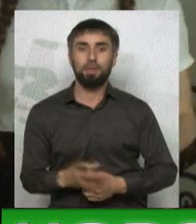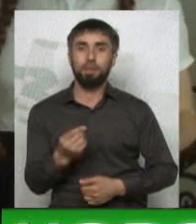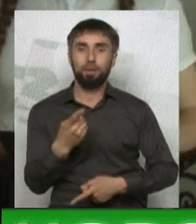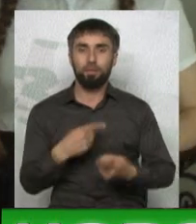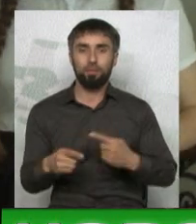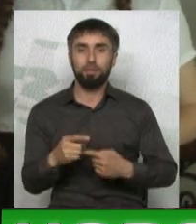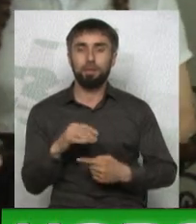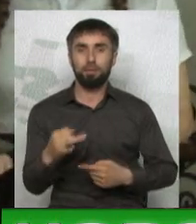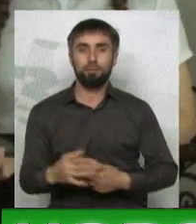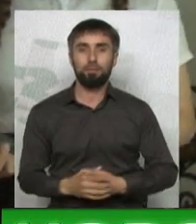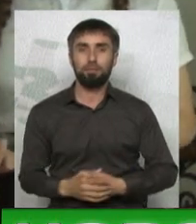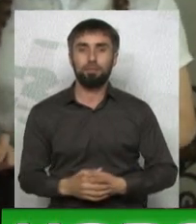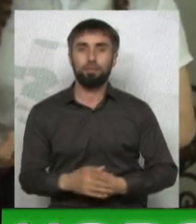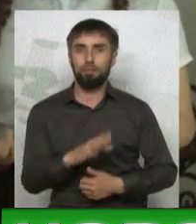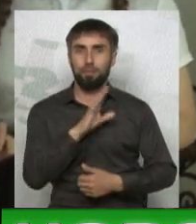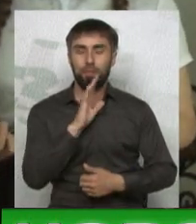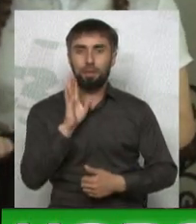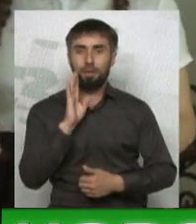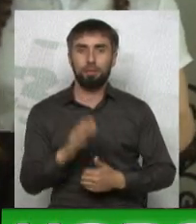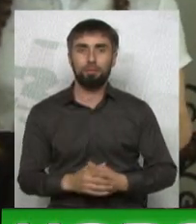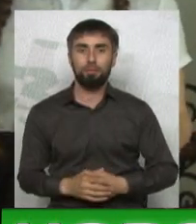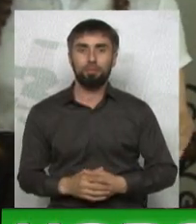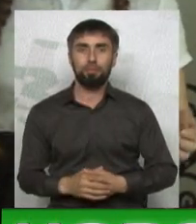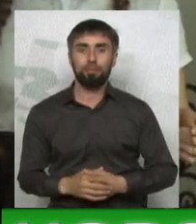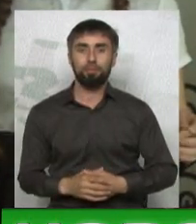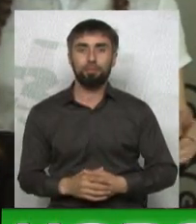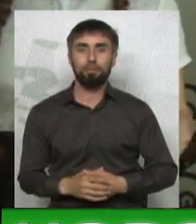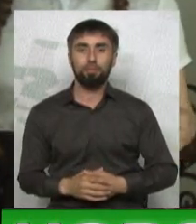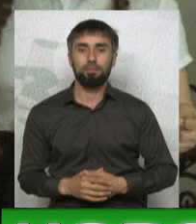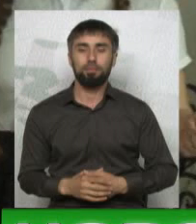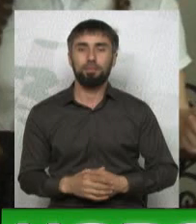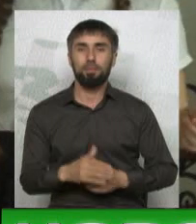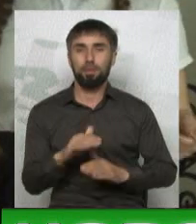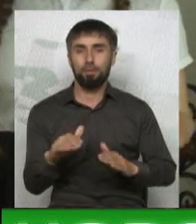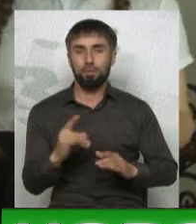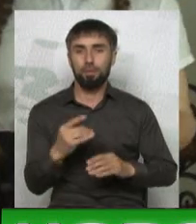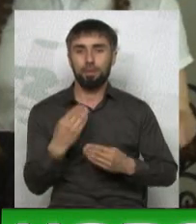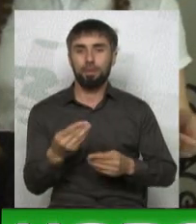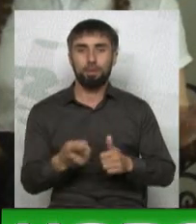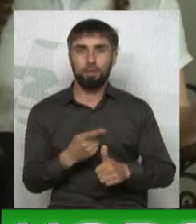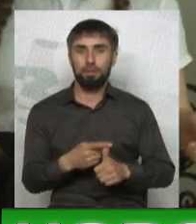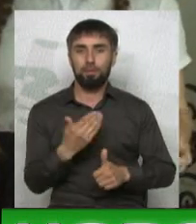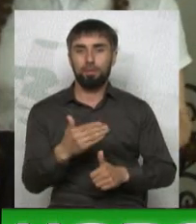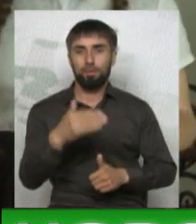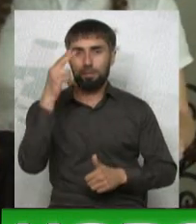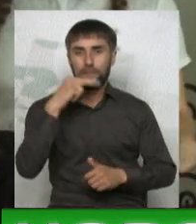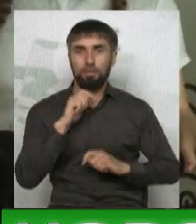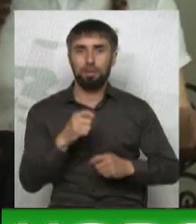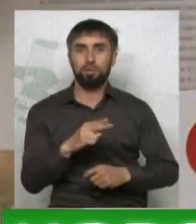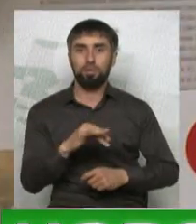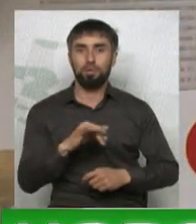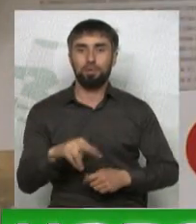вернулся. И мать, как только родился их третий ребенок, дала ему имя его отца